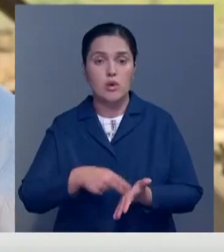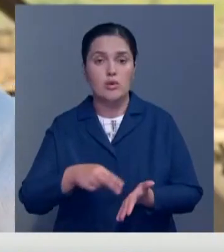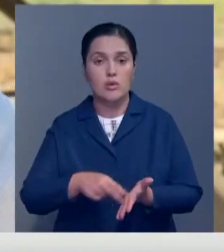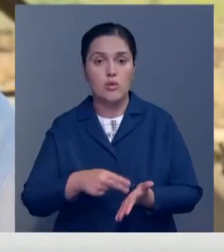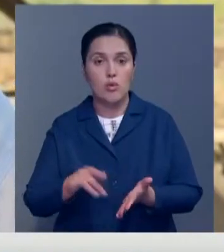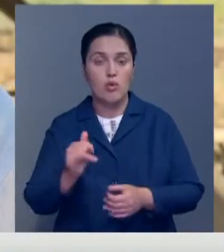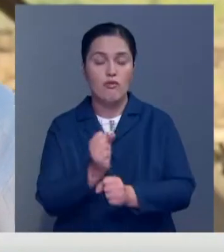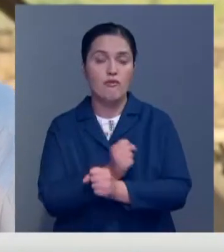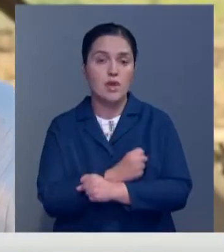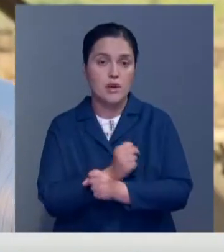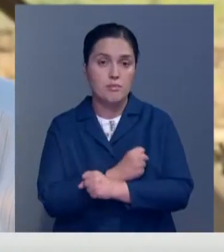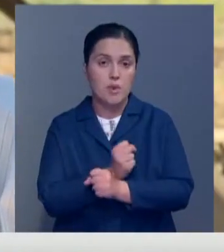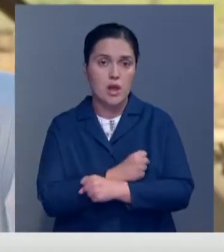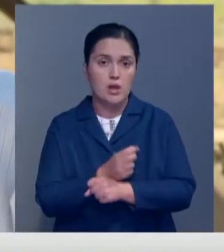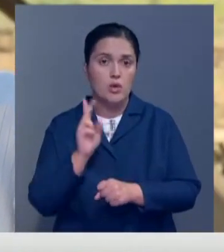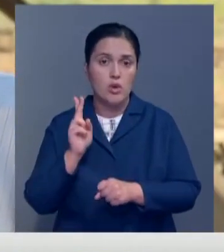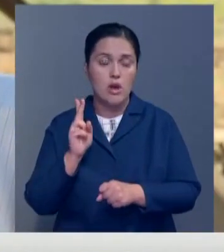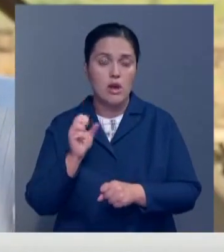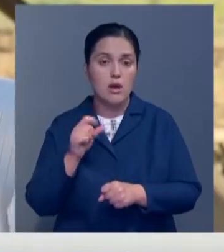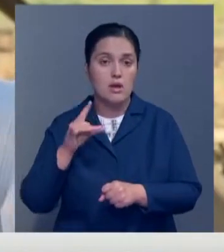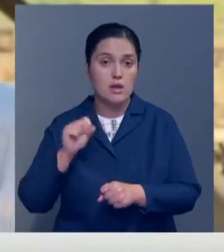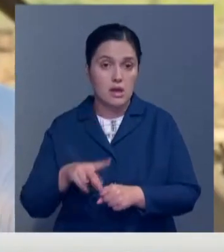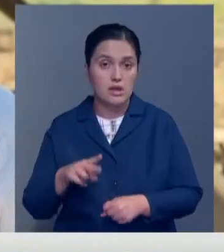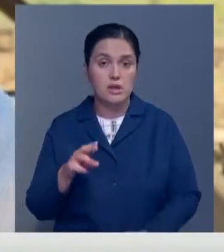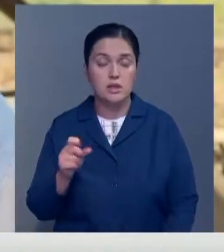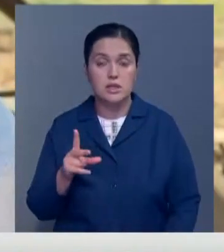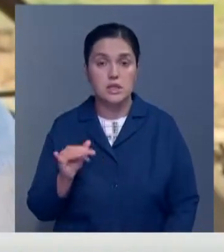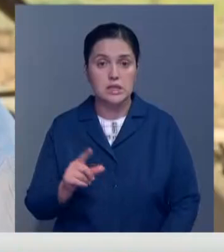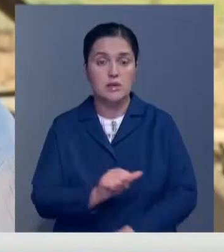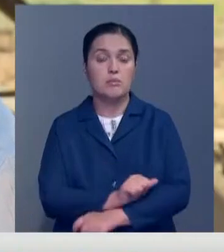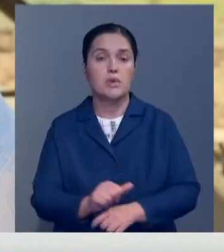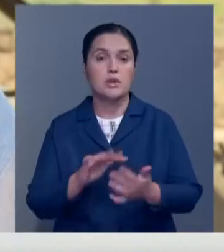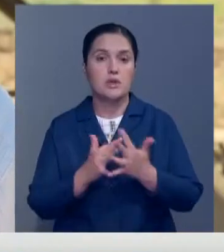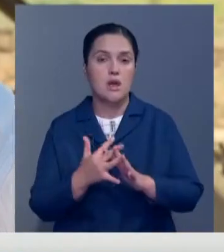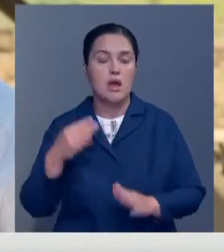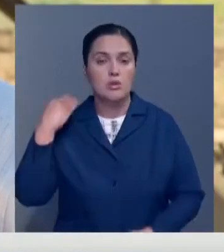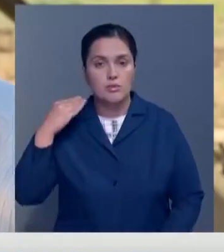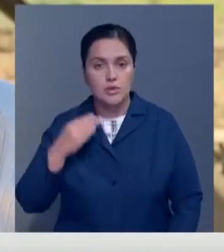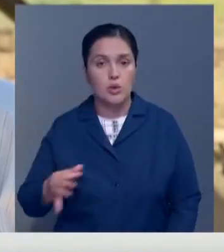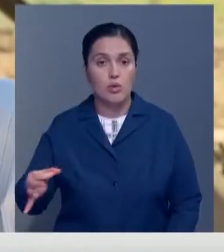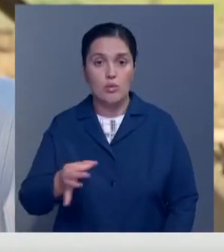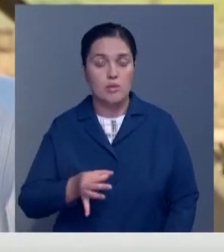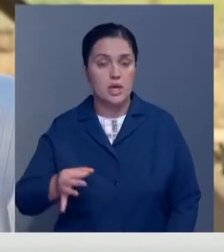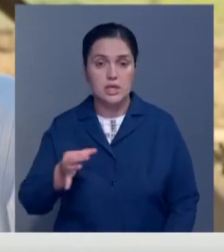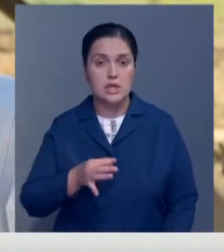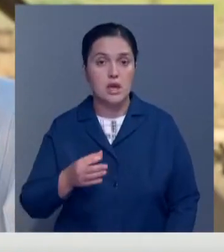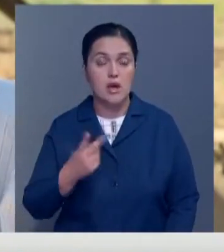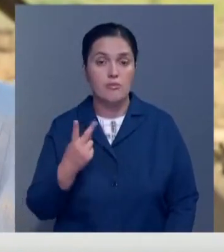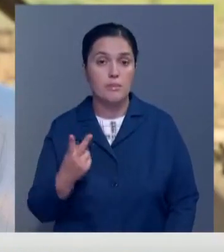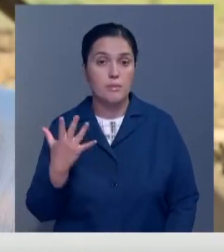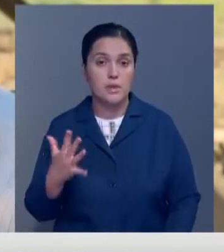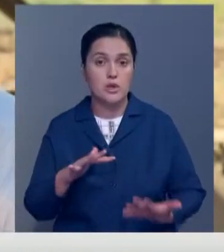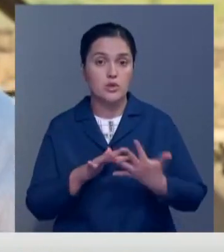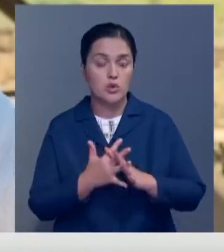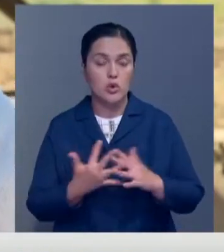у верблюдоводов Аральского и Казалинского районов и приграничных сел Актюбинской области. Мы в 25